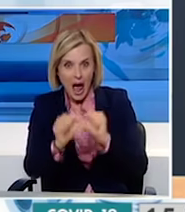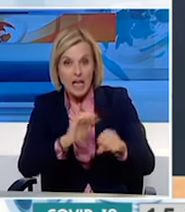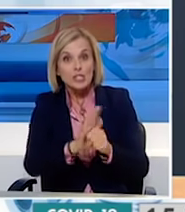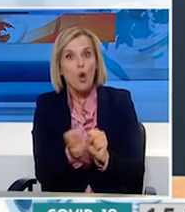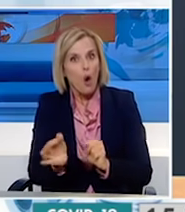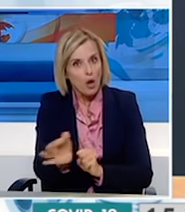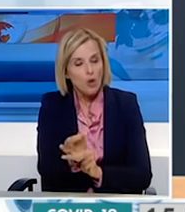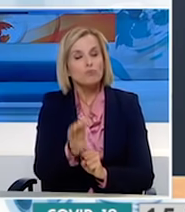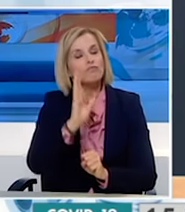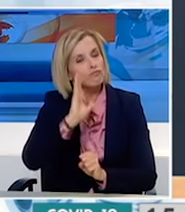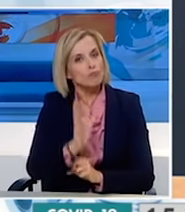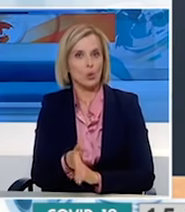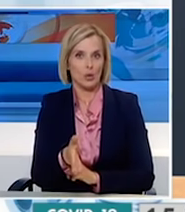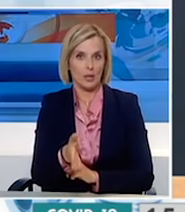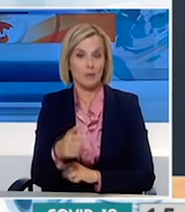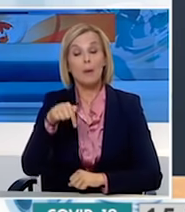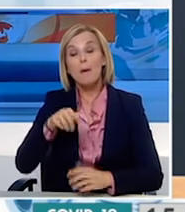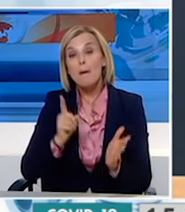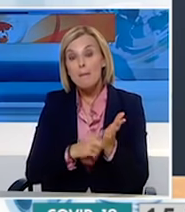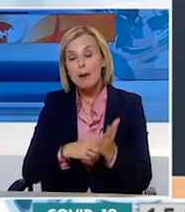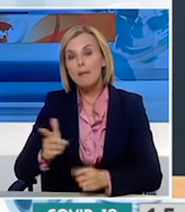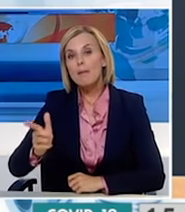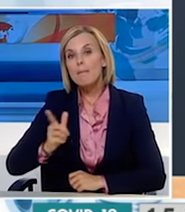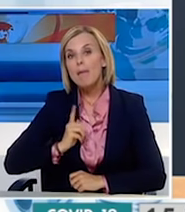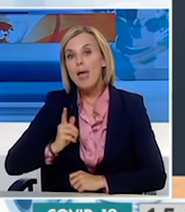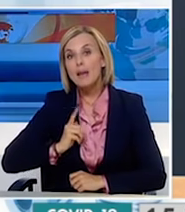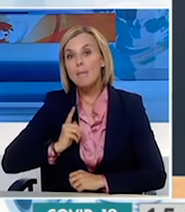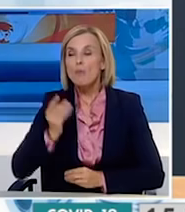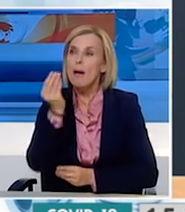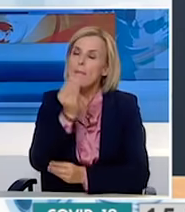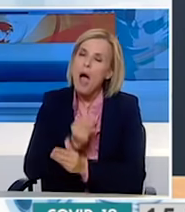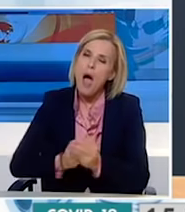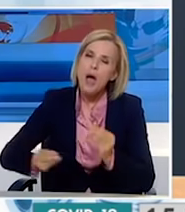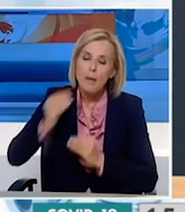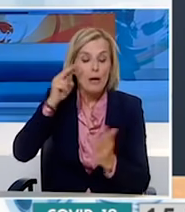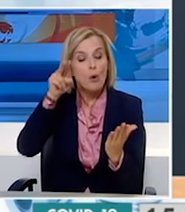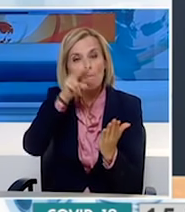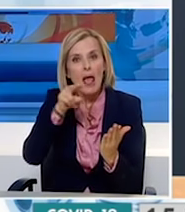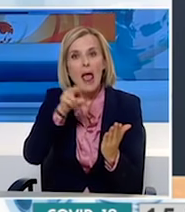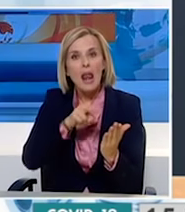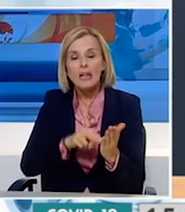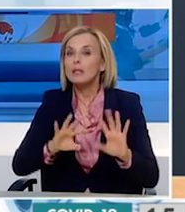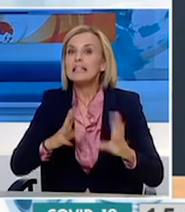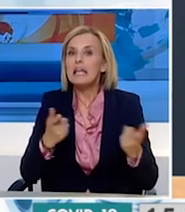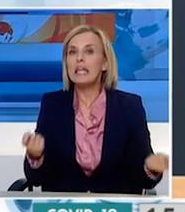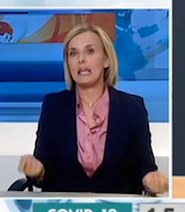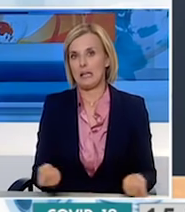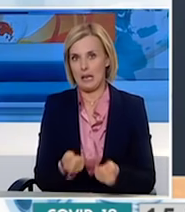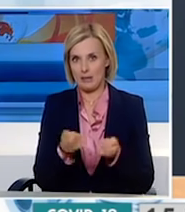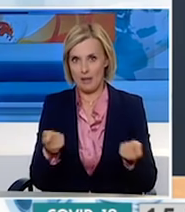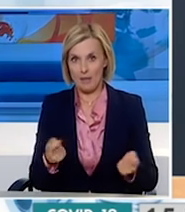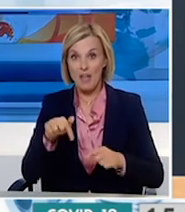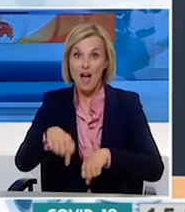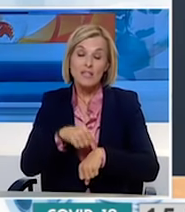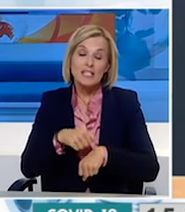το 2003. Θα πρέπει όμως να περιμένουμε περαιτέρω μελέτη των γονιδιωμάτων του ιού για να δούμε αν πραγματικά συμβαίνει κάτι τέτοιο. Αυτή